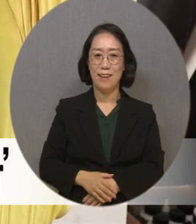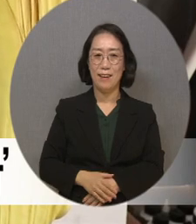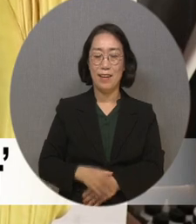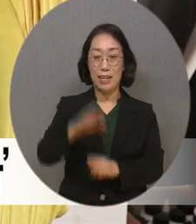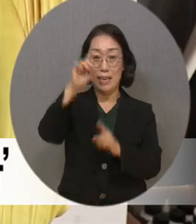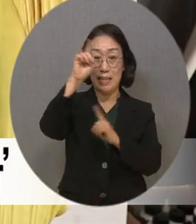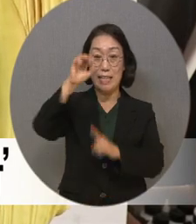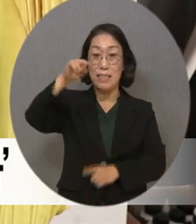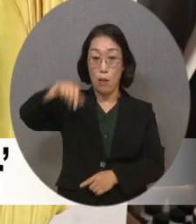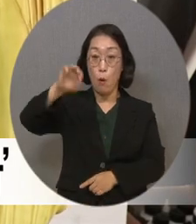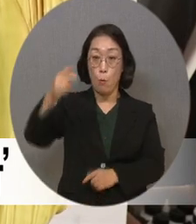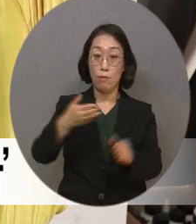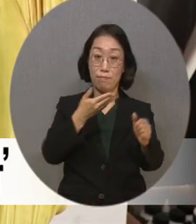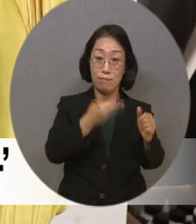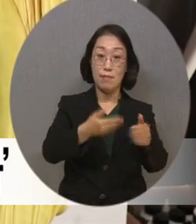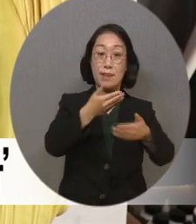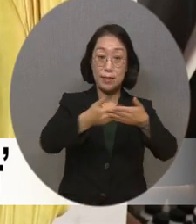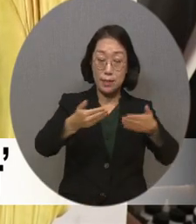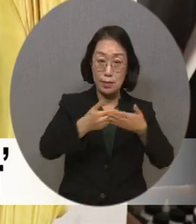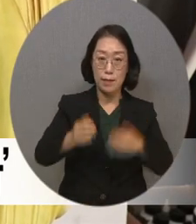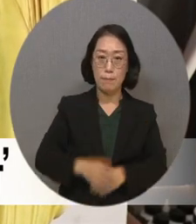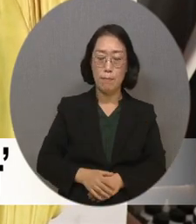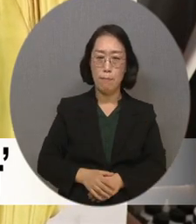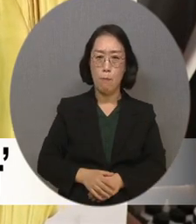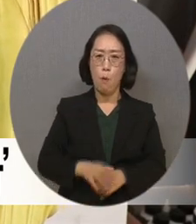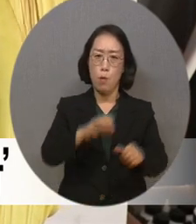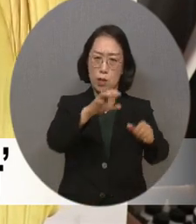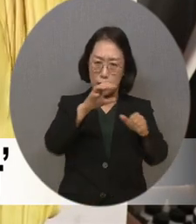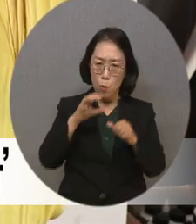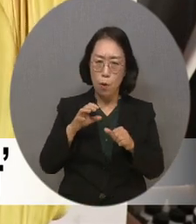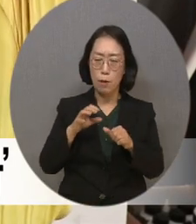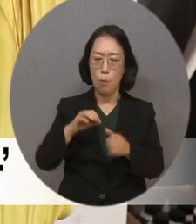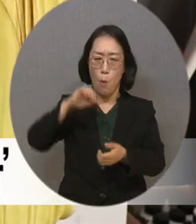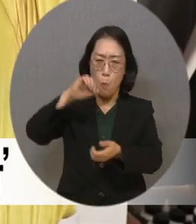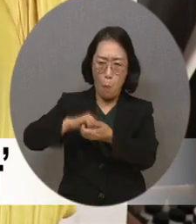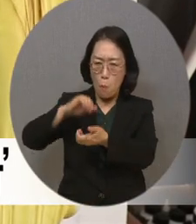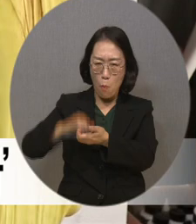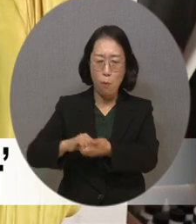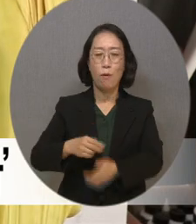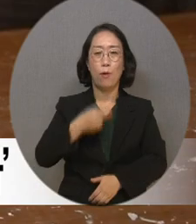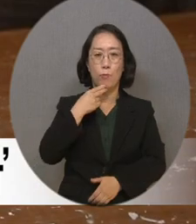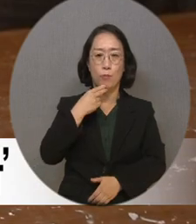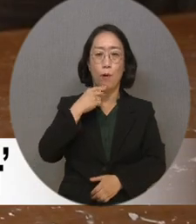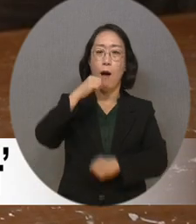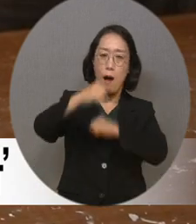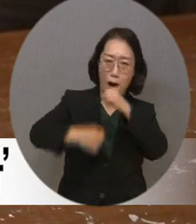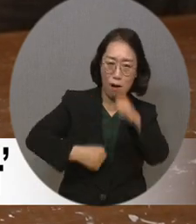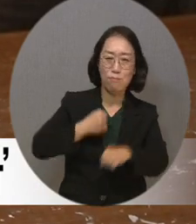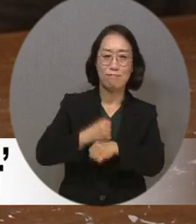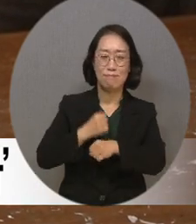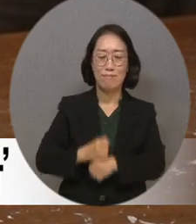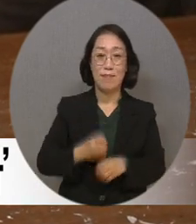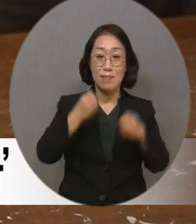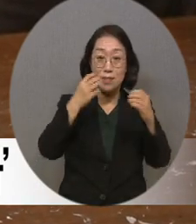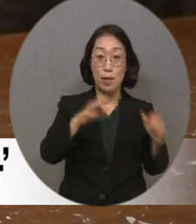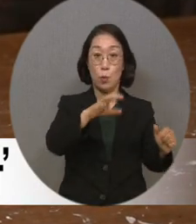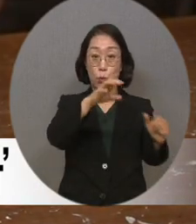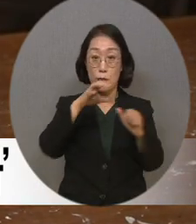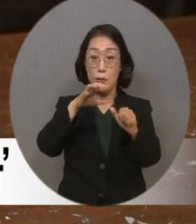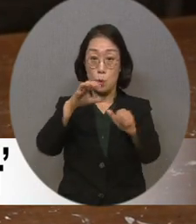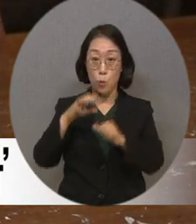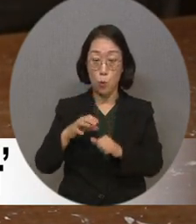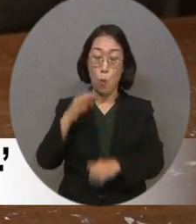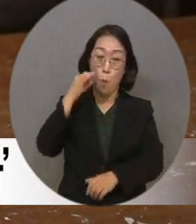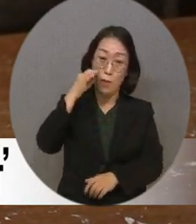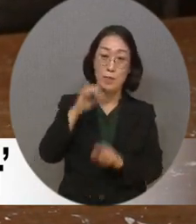이석원 화백의 작업은 양식이나 재료에 경계를 두지 않습니다. 새로운 매체 활용에 대한 호기심이